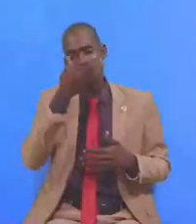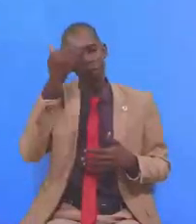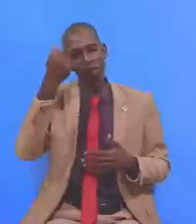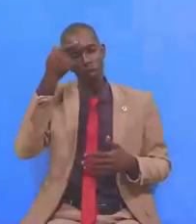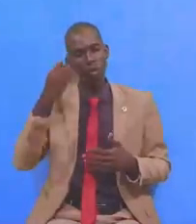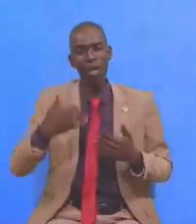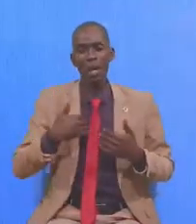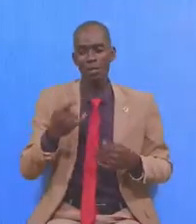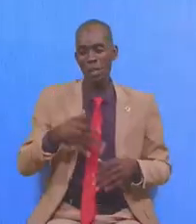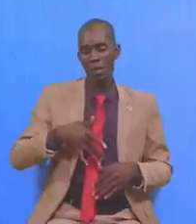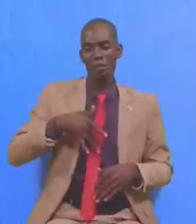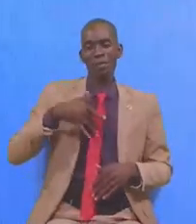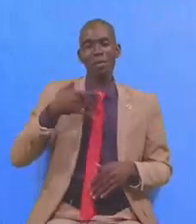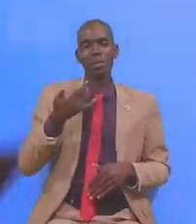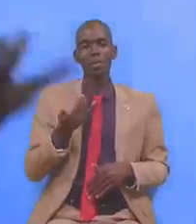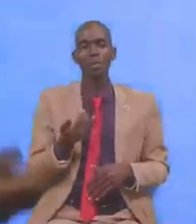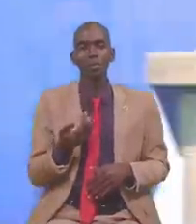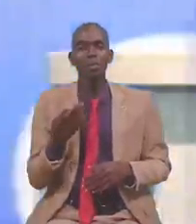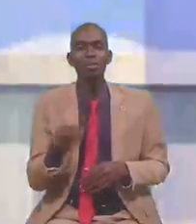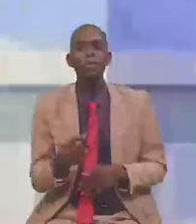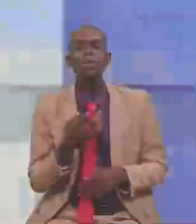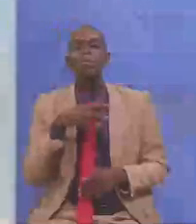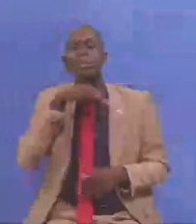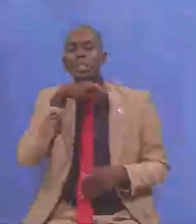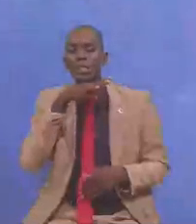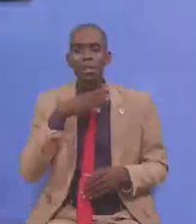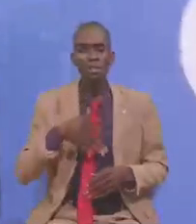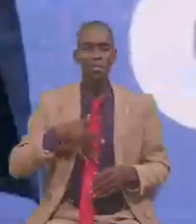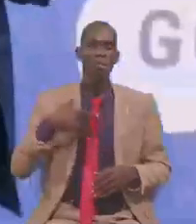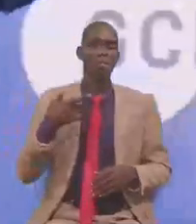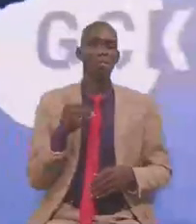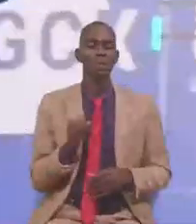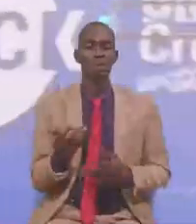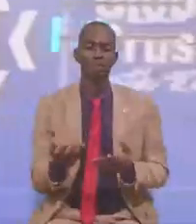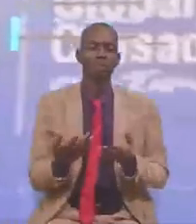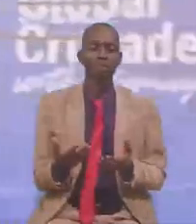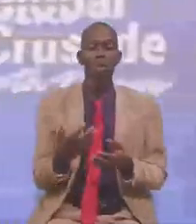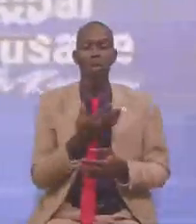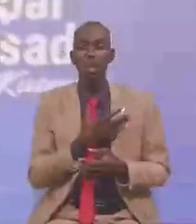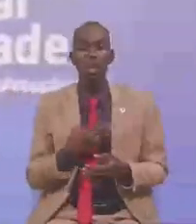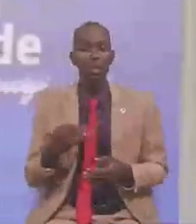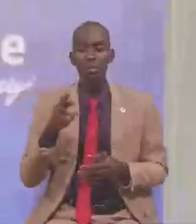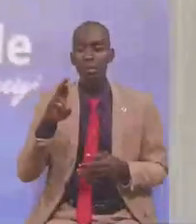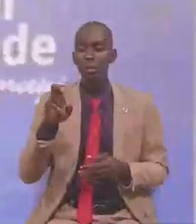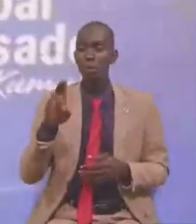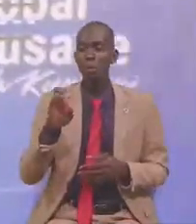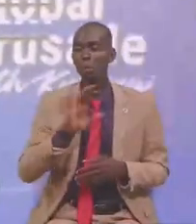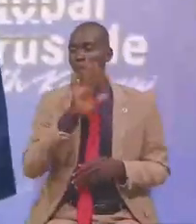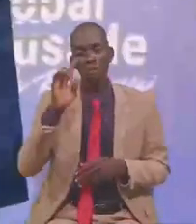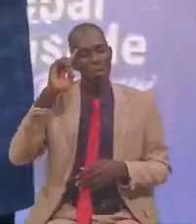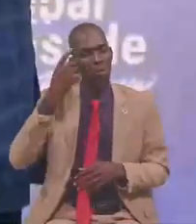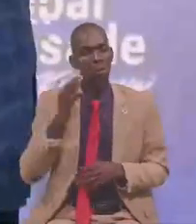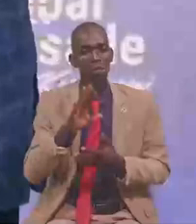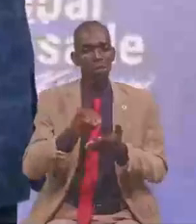il a le sentiment, l'émotion, le désir sale. Et puis, il n'a pas pensé à son droit